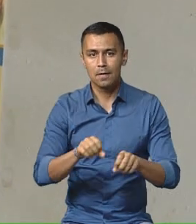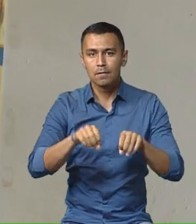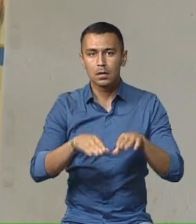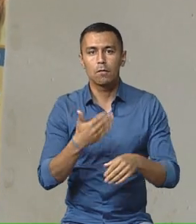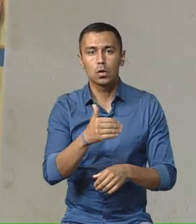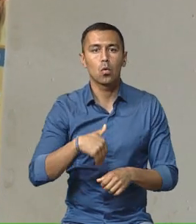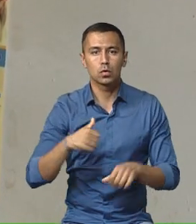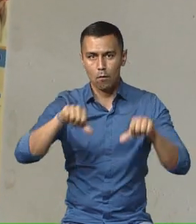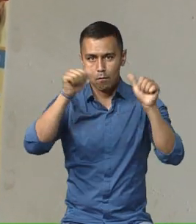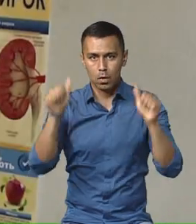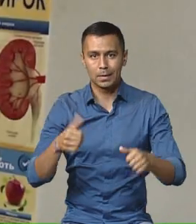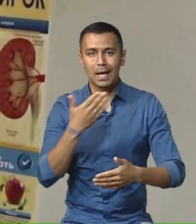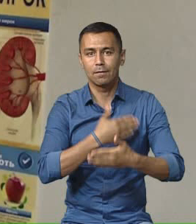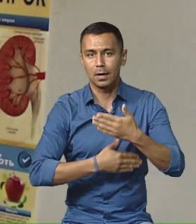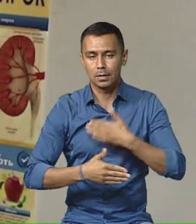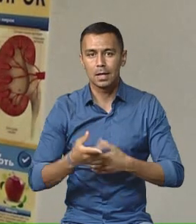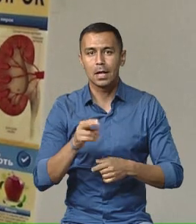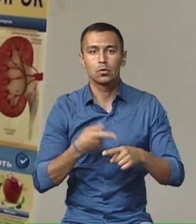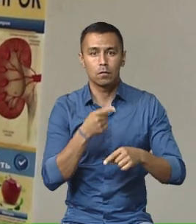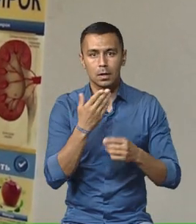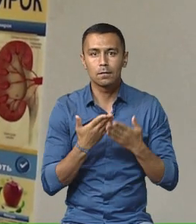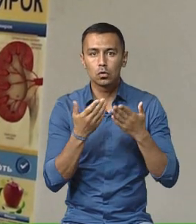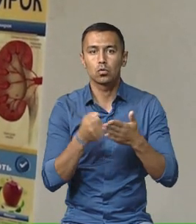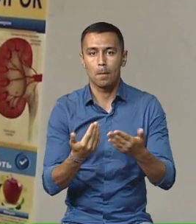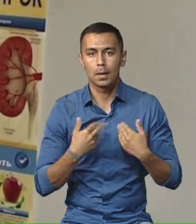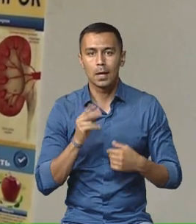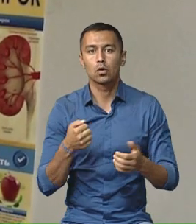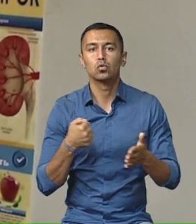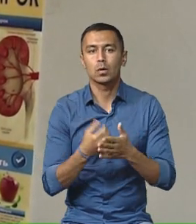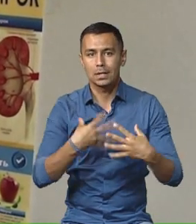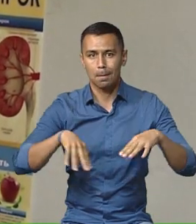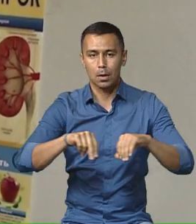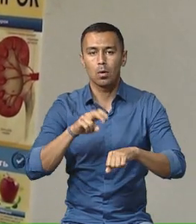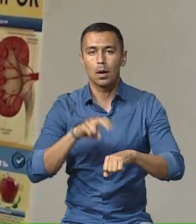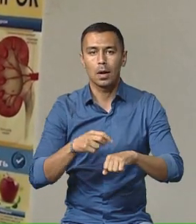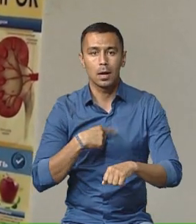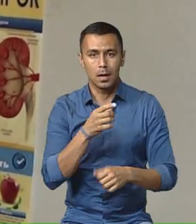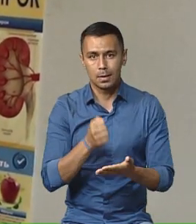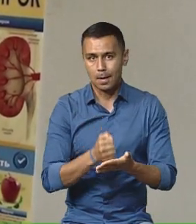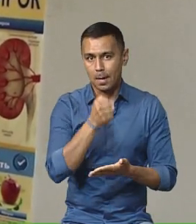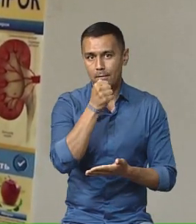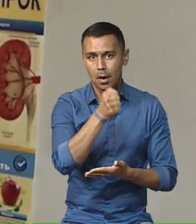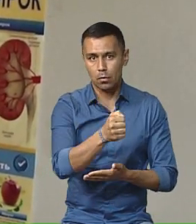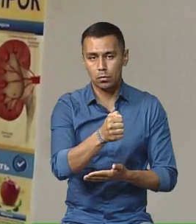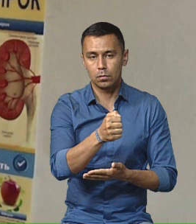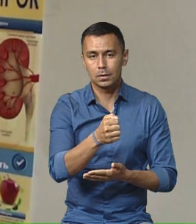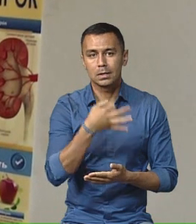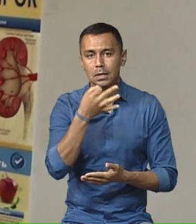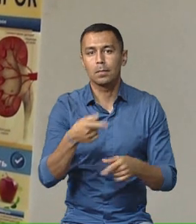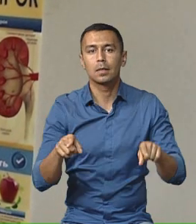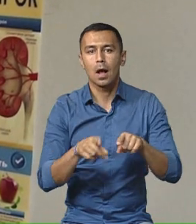вона хоче оформити інвалідність. Для цього вона звернулася до мене як до сімейного лікаря. Я її направляю, скажімо